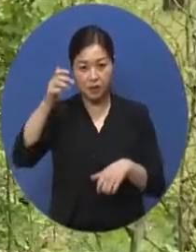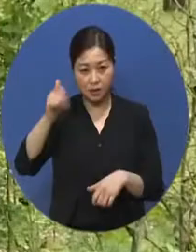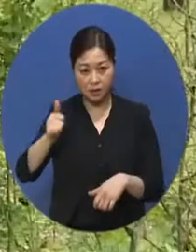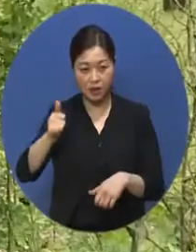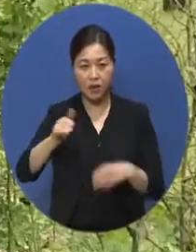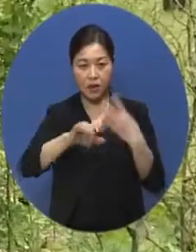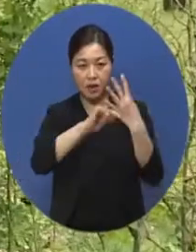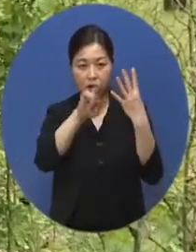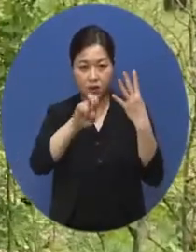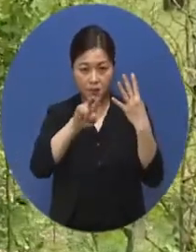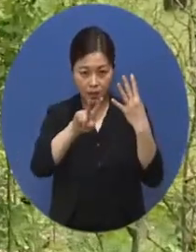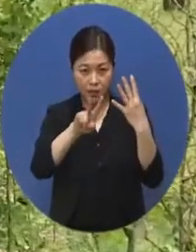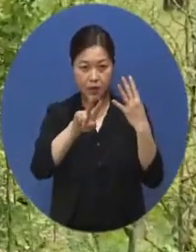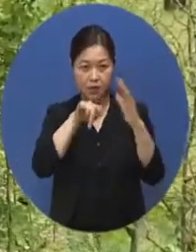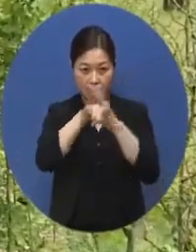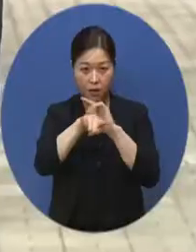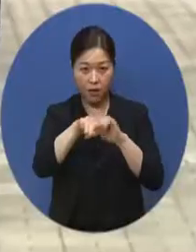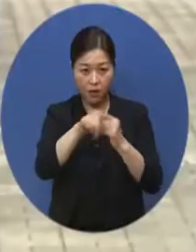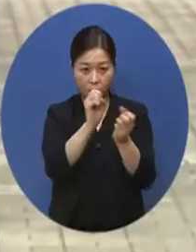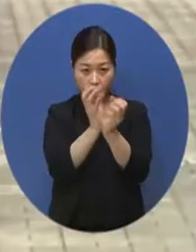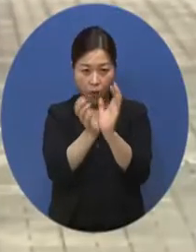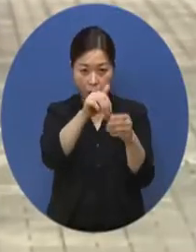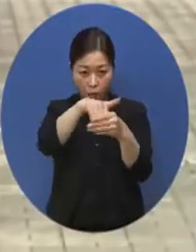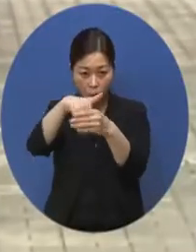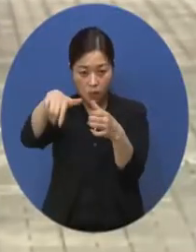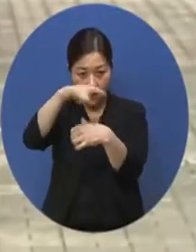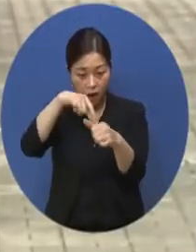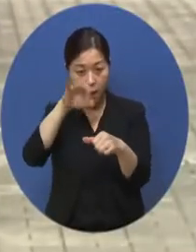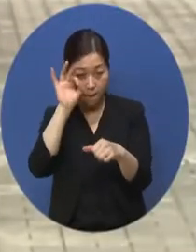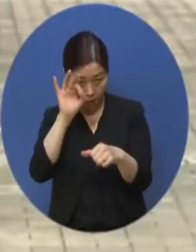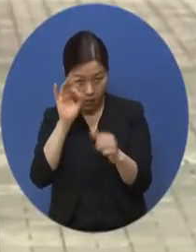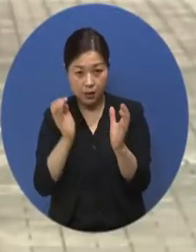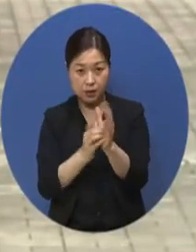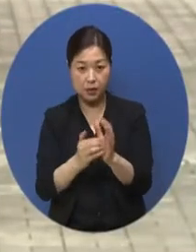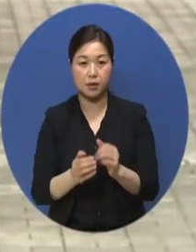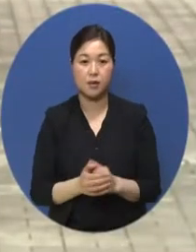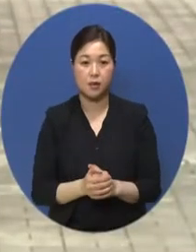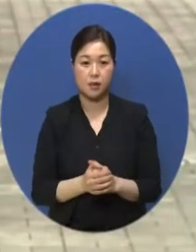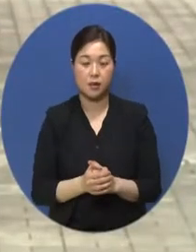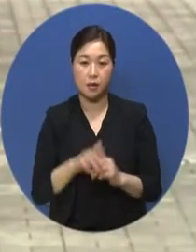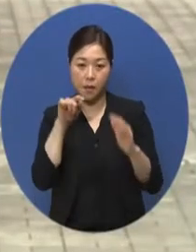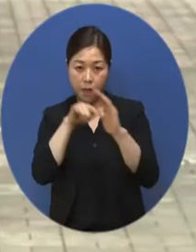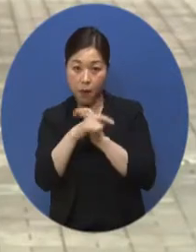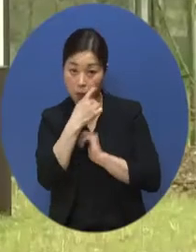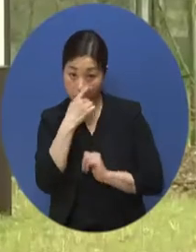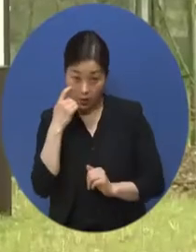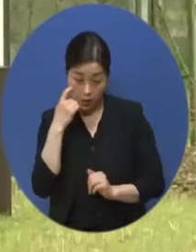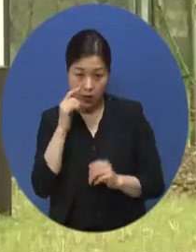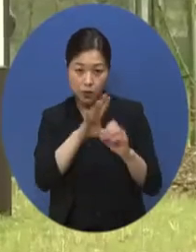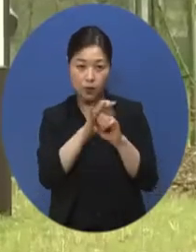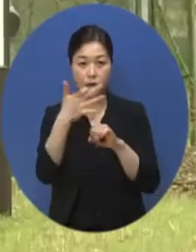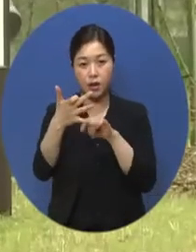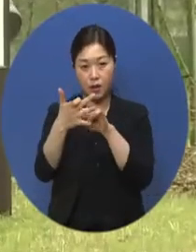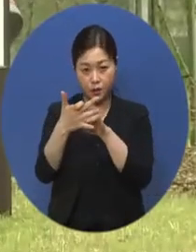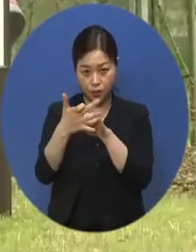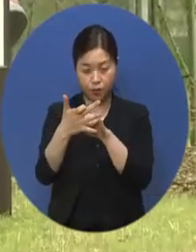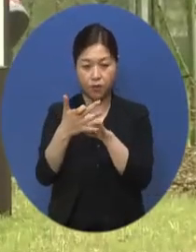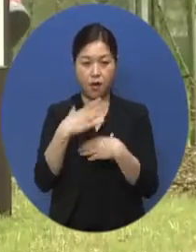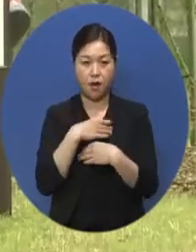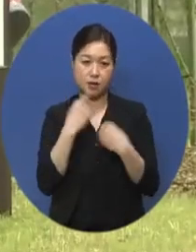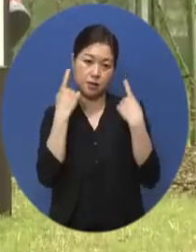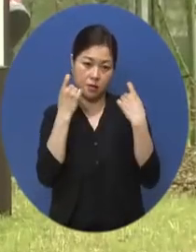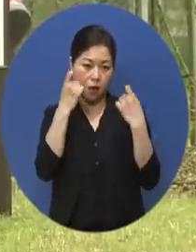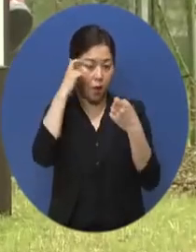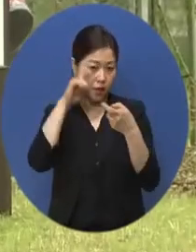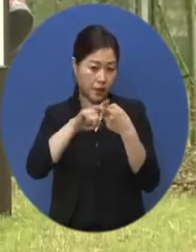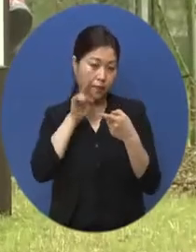화단 조성 현장을 점검했습니다 이번 현장 선거법은 코로 내 입으로 안전 여행에 대한 관심이